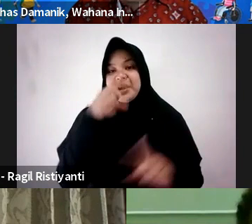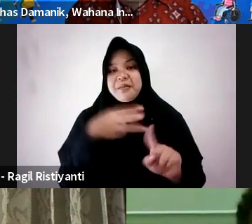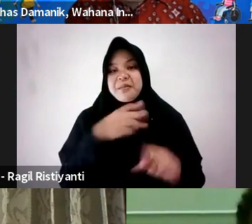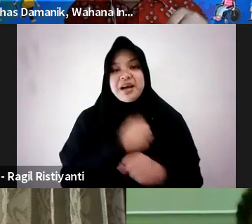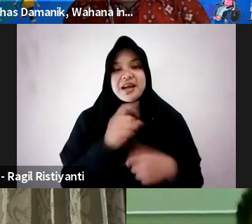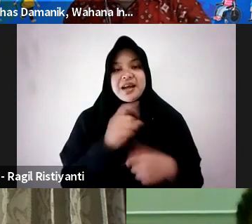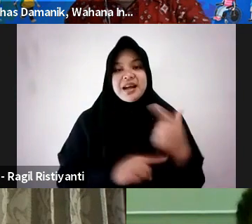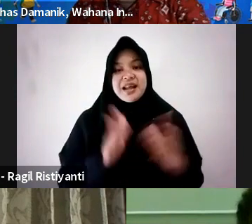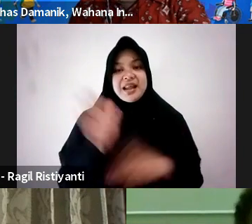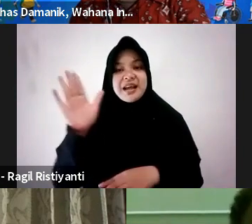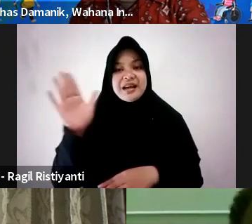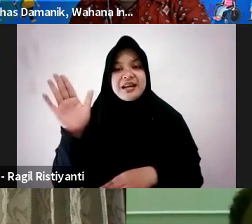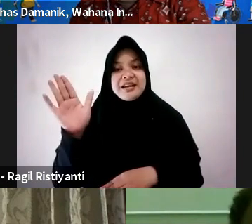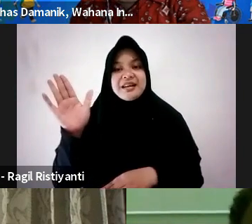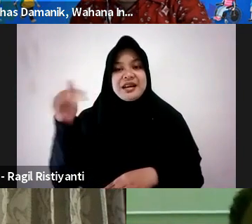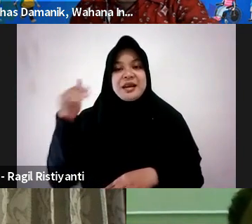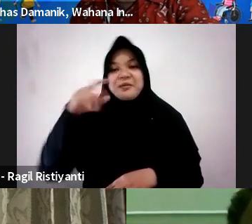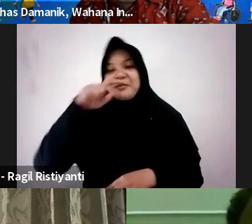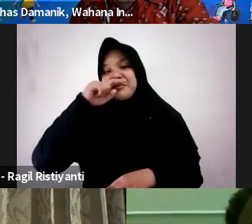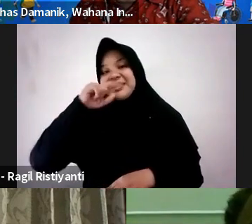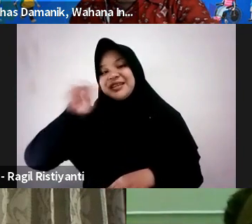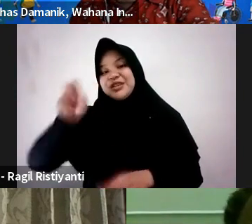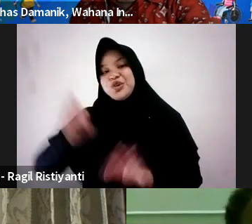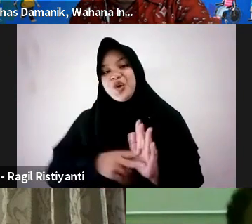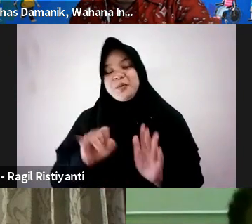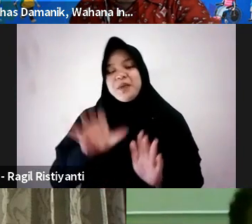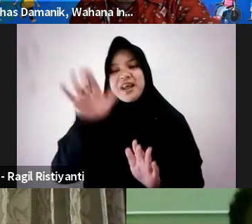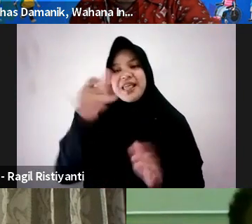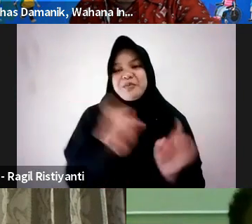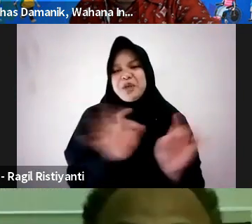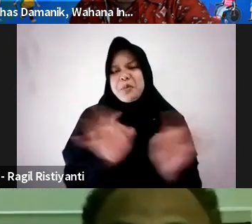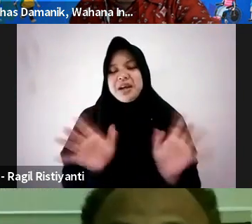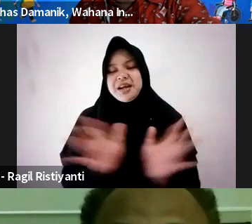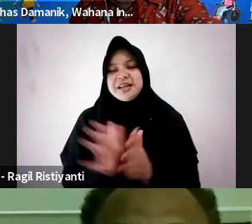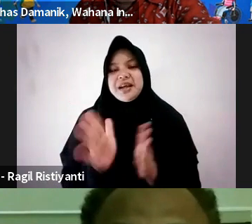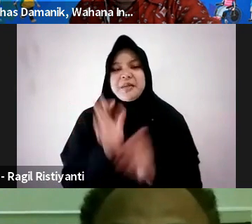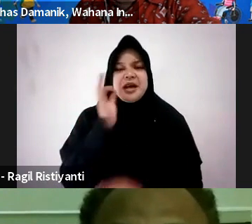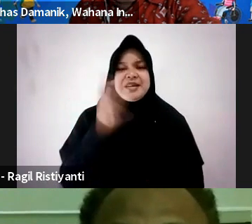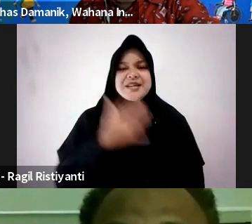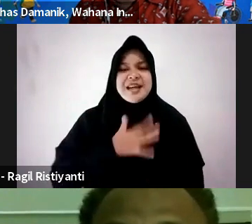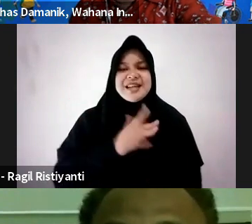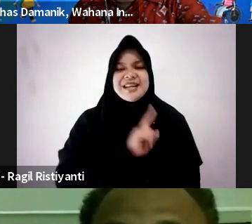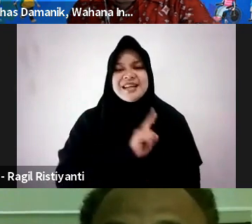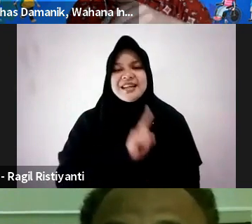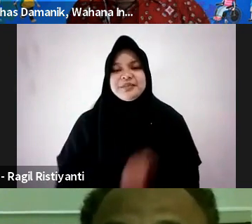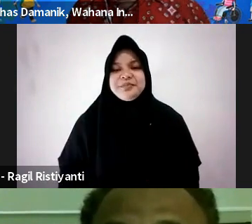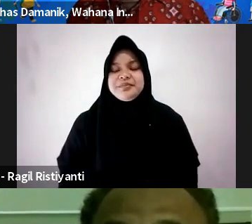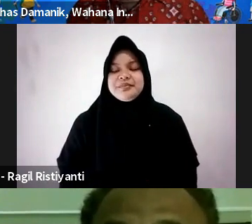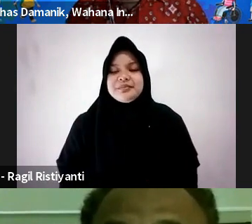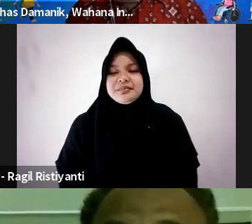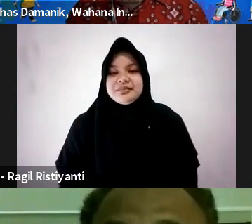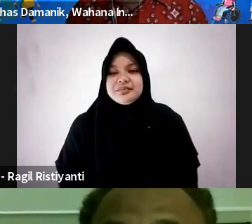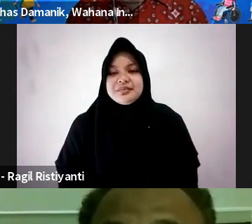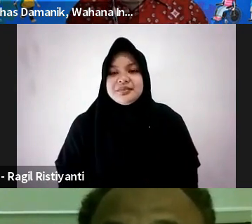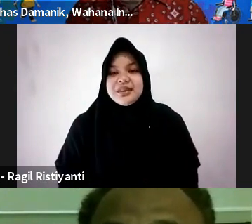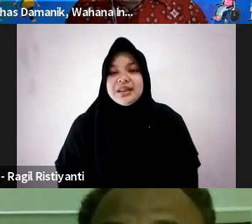tadi pas Joni Emangnya pak Bagyo maaf nih ah namanya saya sendiri eh apa namanya mungkin akan memakai